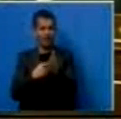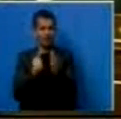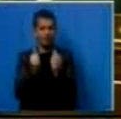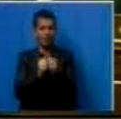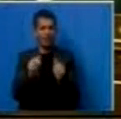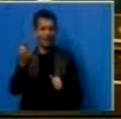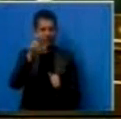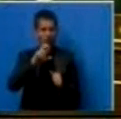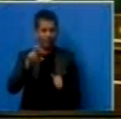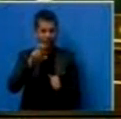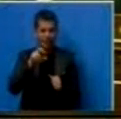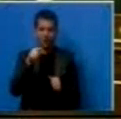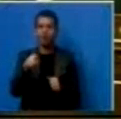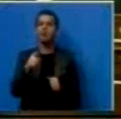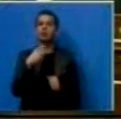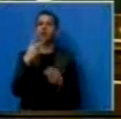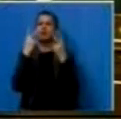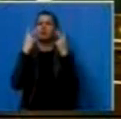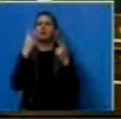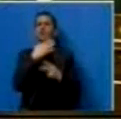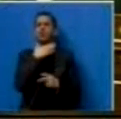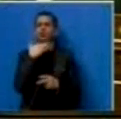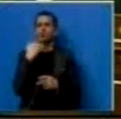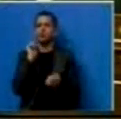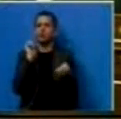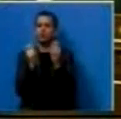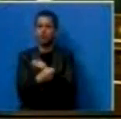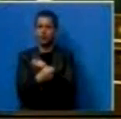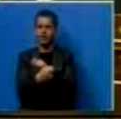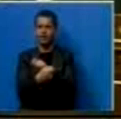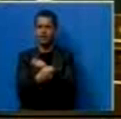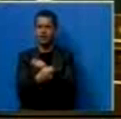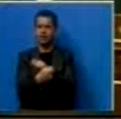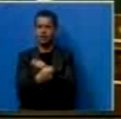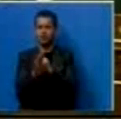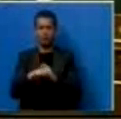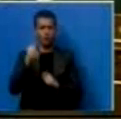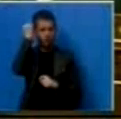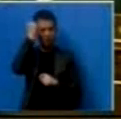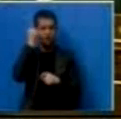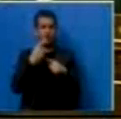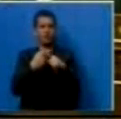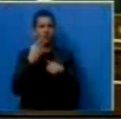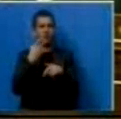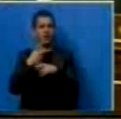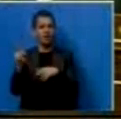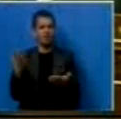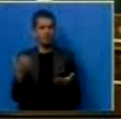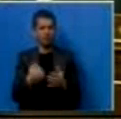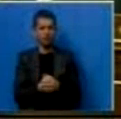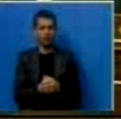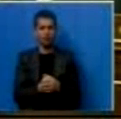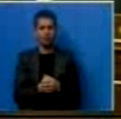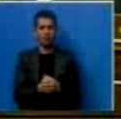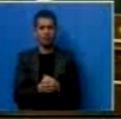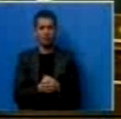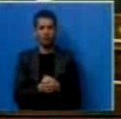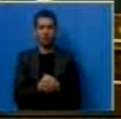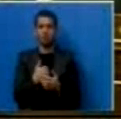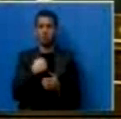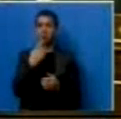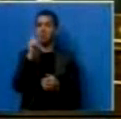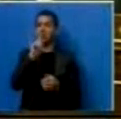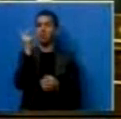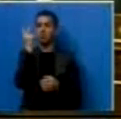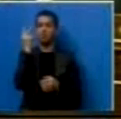është komponenti më i rëndësishëm i reformave të brendshme dhe të jashtme. Unë nuk kam dëgjuar që ekzistojnë